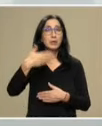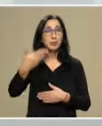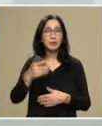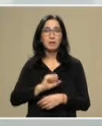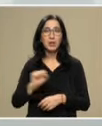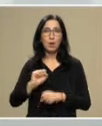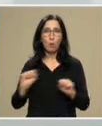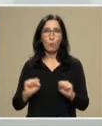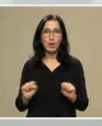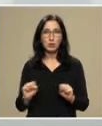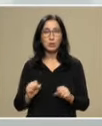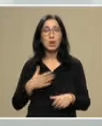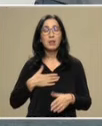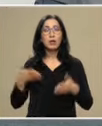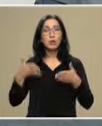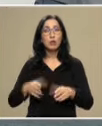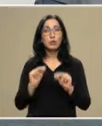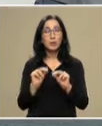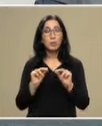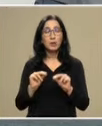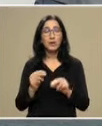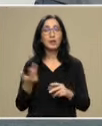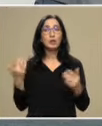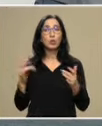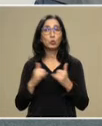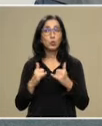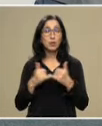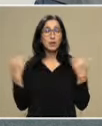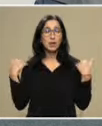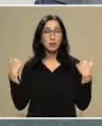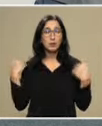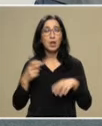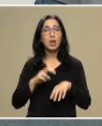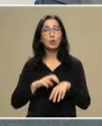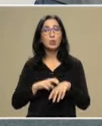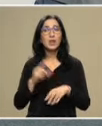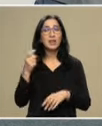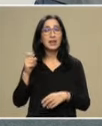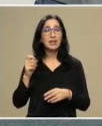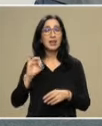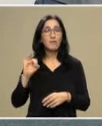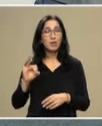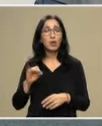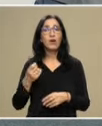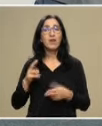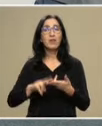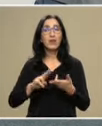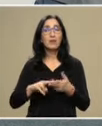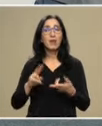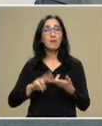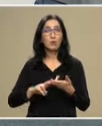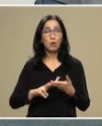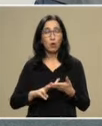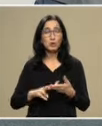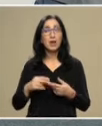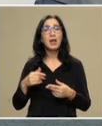и опасности. Наши гости са преподавателите от Русенския университет, доцентите Галина Иванова и Валентина Войноховска и